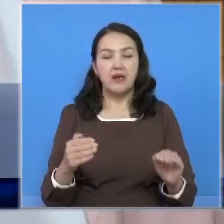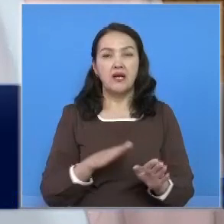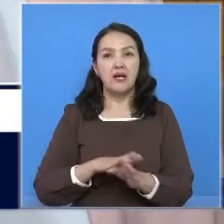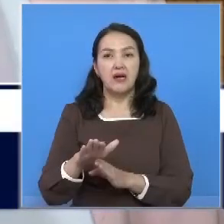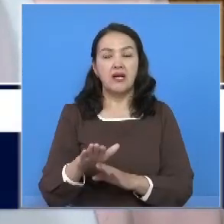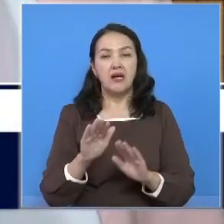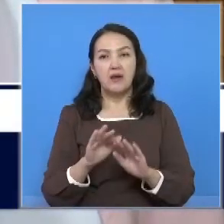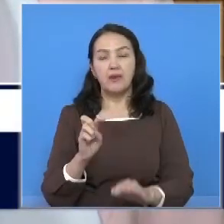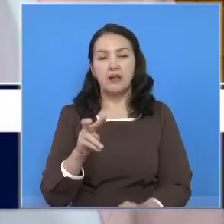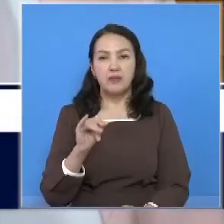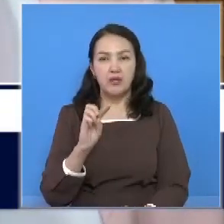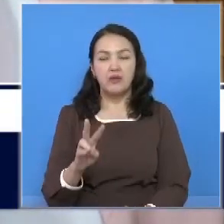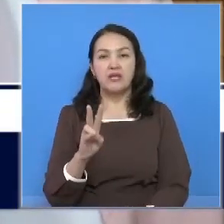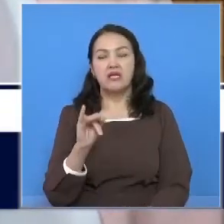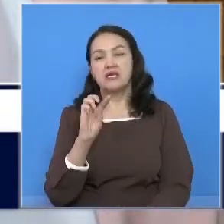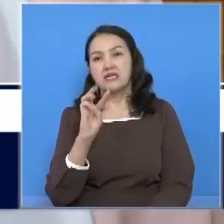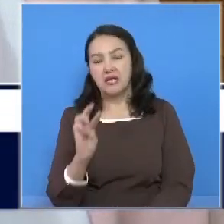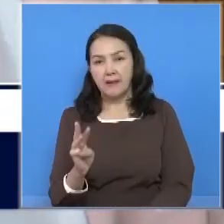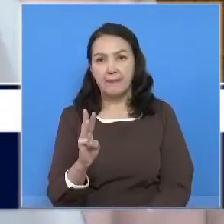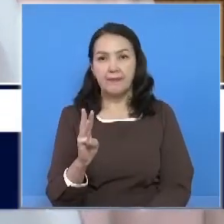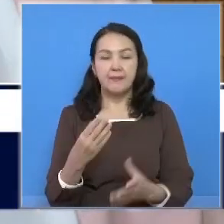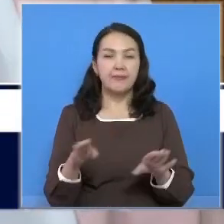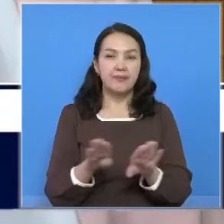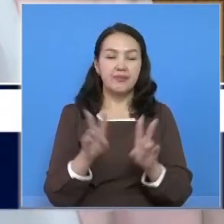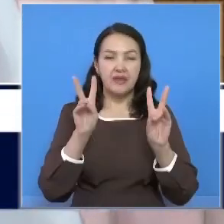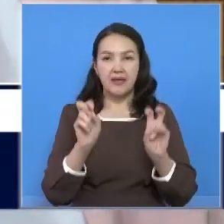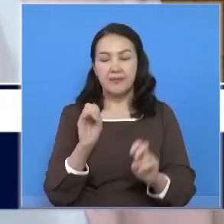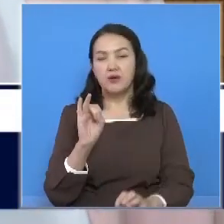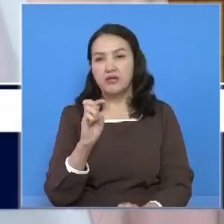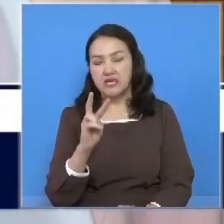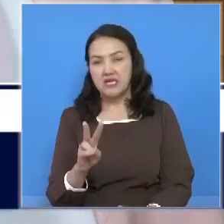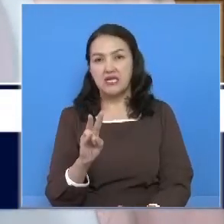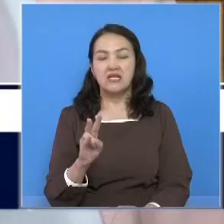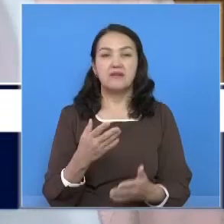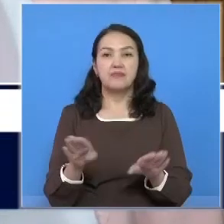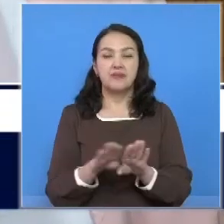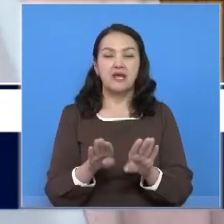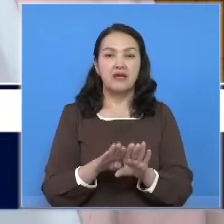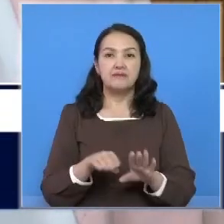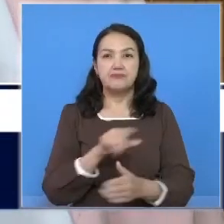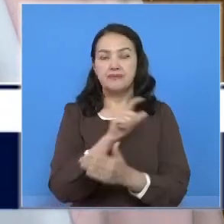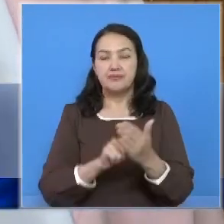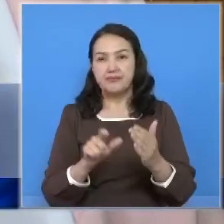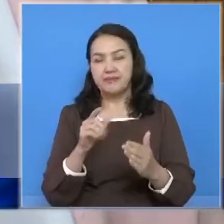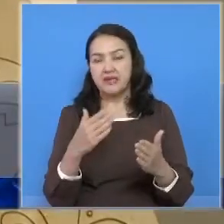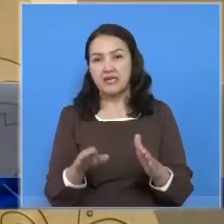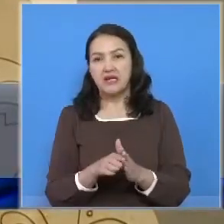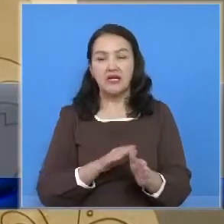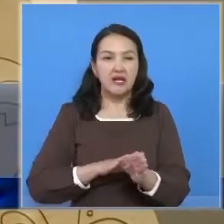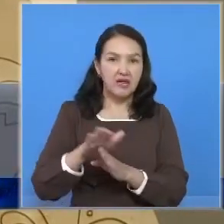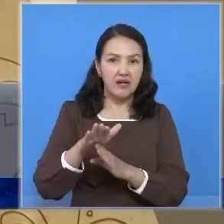орындауында Балбыра, оның Ерке Сылқым, Түркімен, Дәулеткерейдің Түркімен күйі, осындай күйлерді балалар тарту